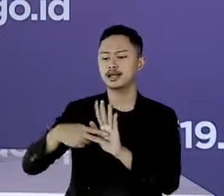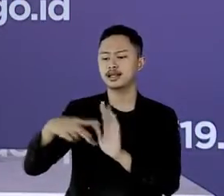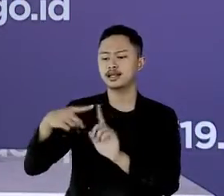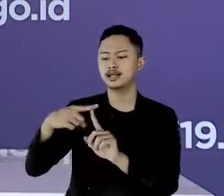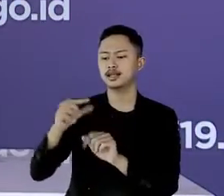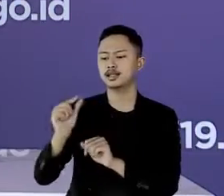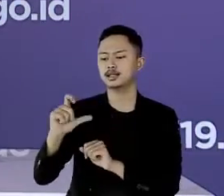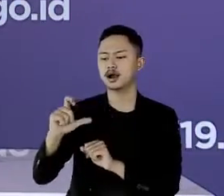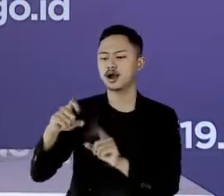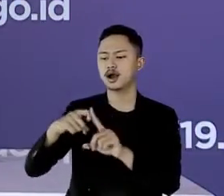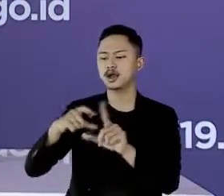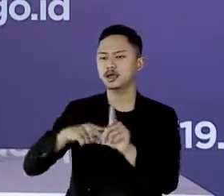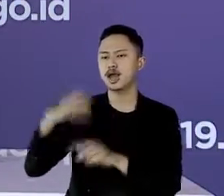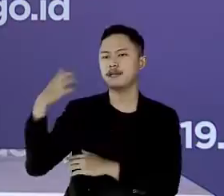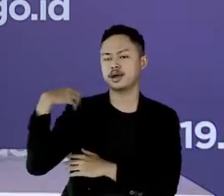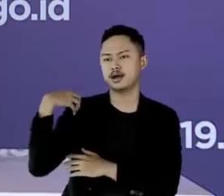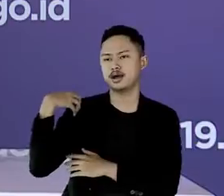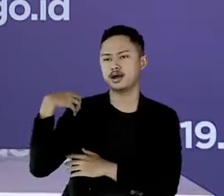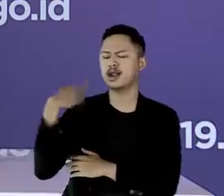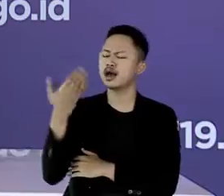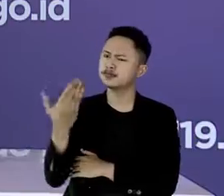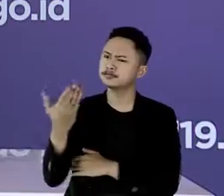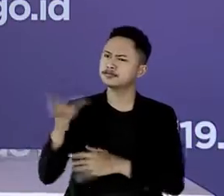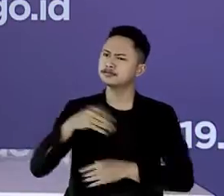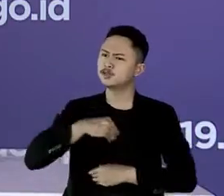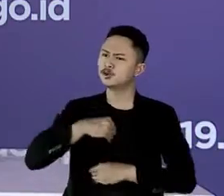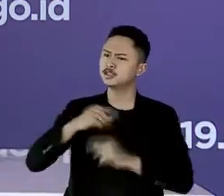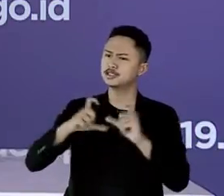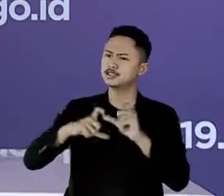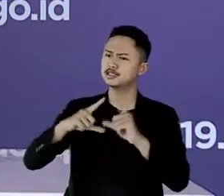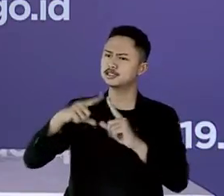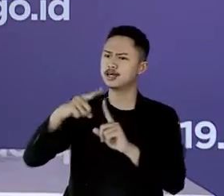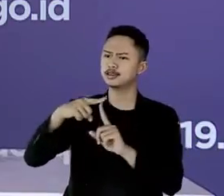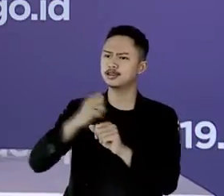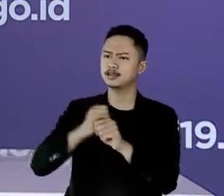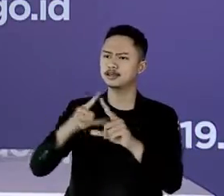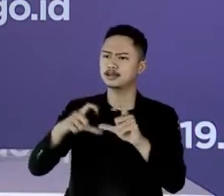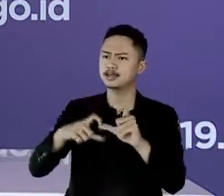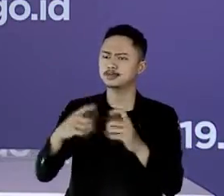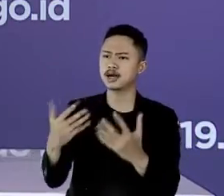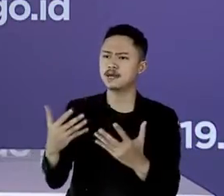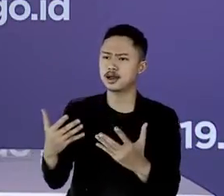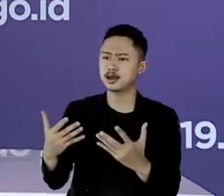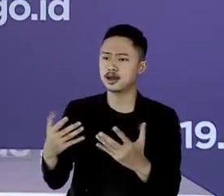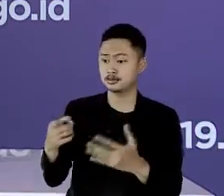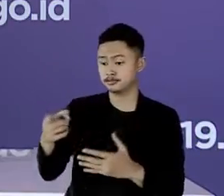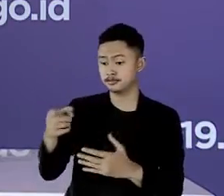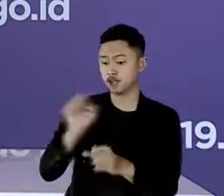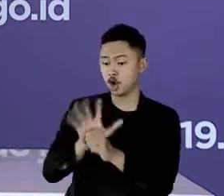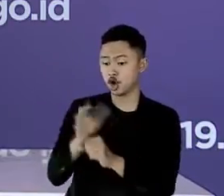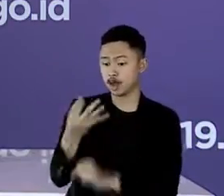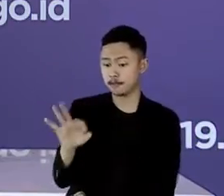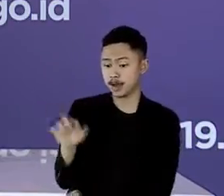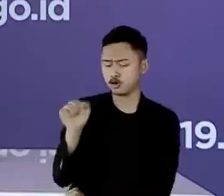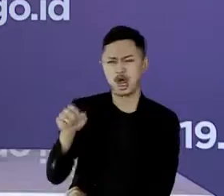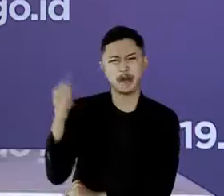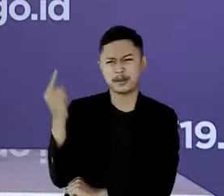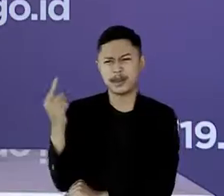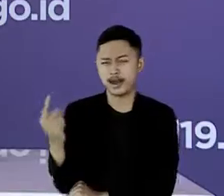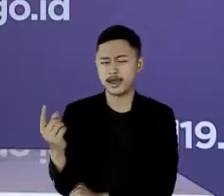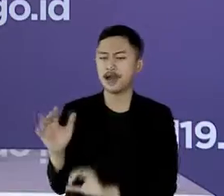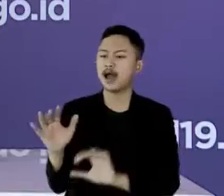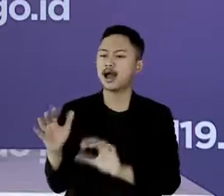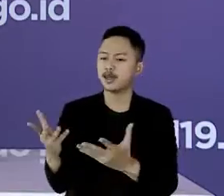data yang dimiliki Satgas terkait varian ini seperti apa Apakah varian ini berbahaya Lalu bagaimana